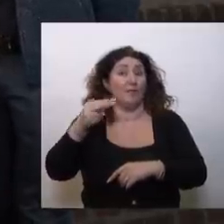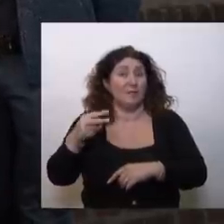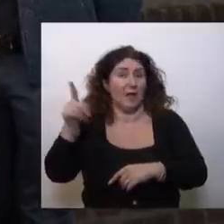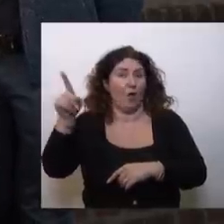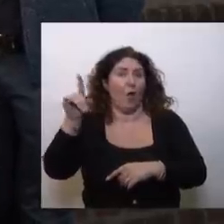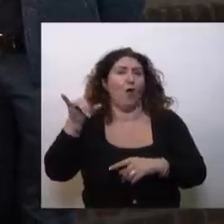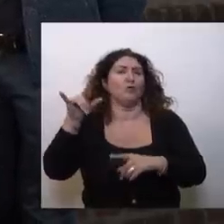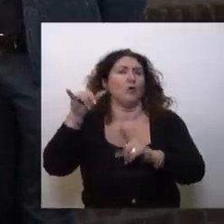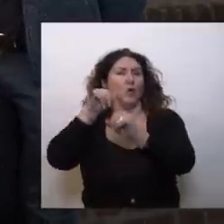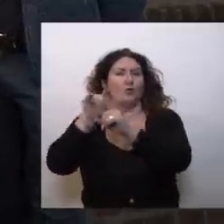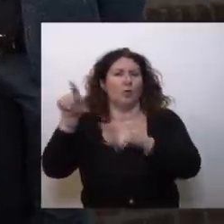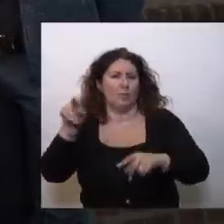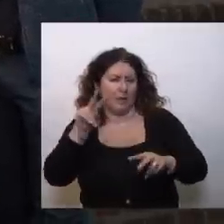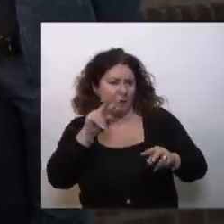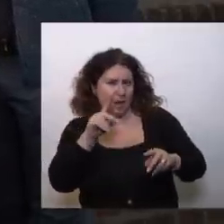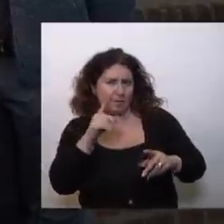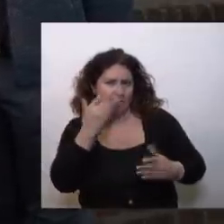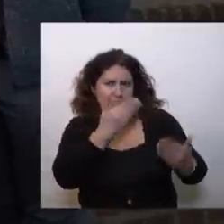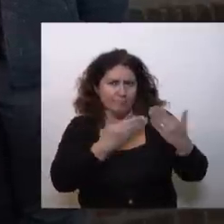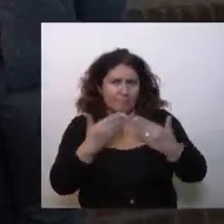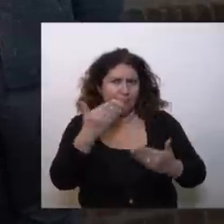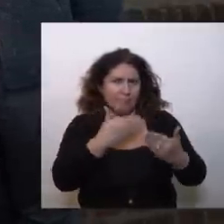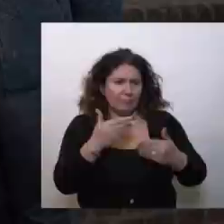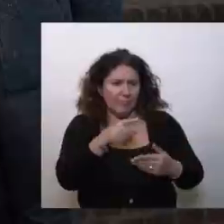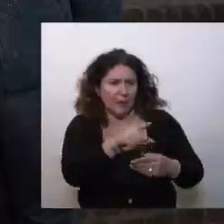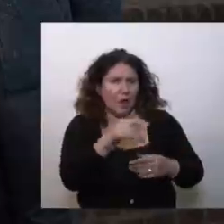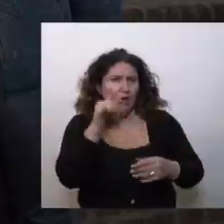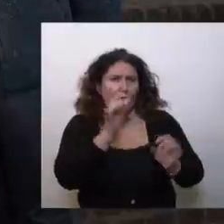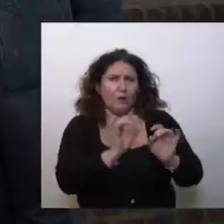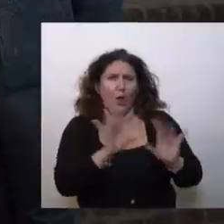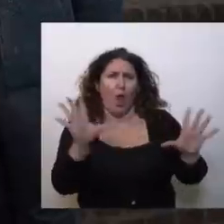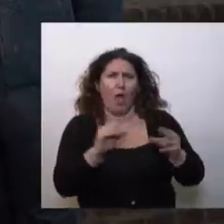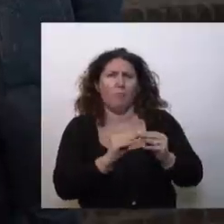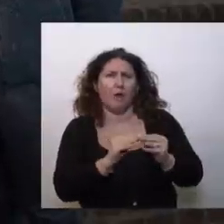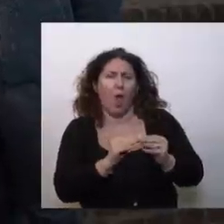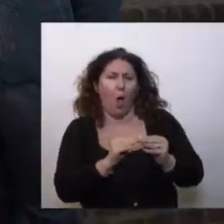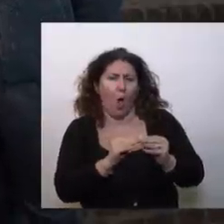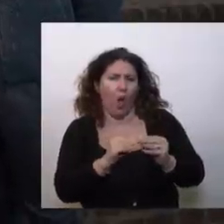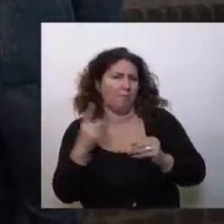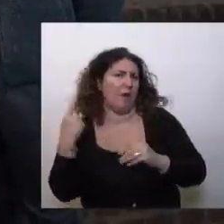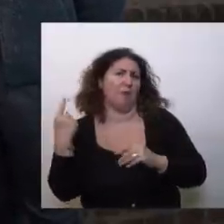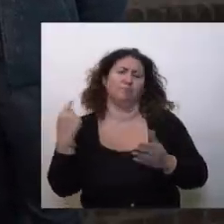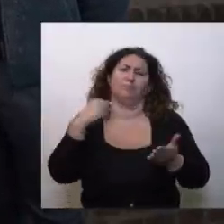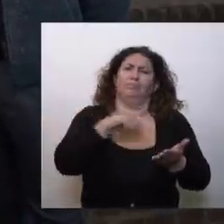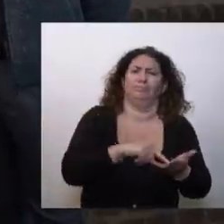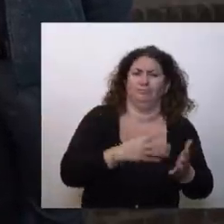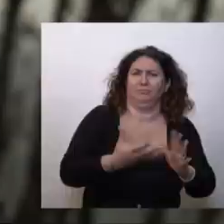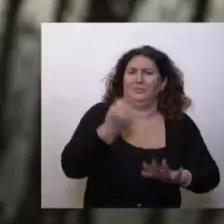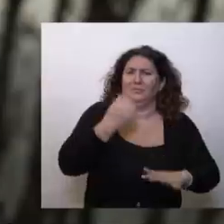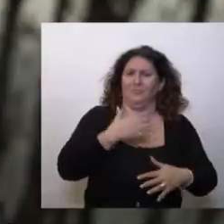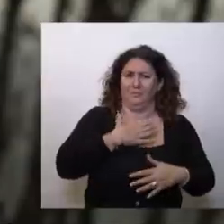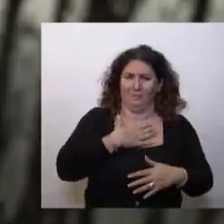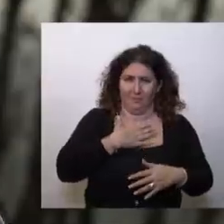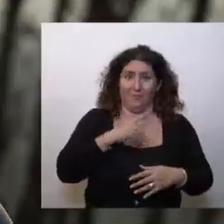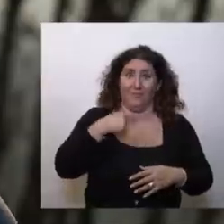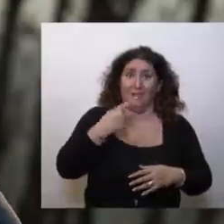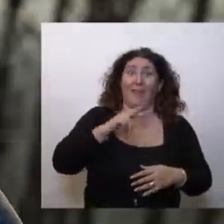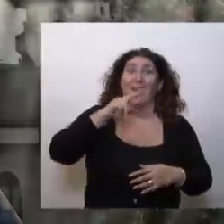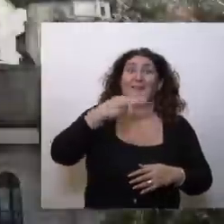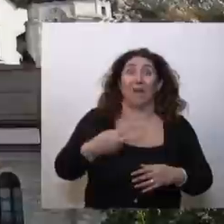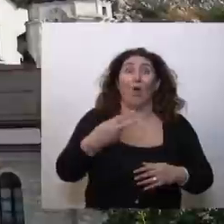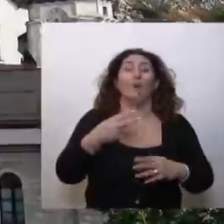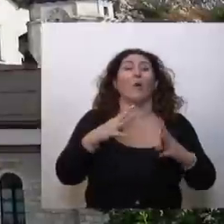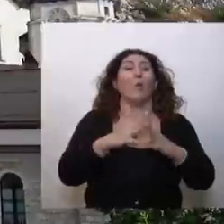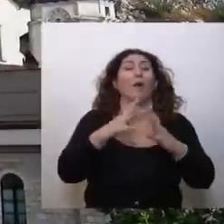la strategia per la liberazione di Torino. E poi andrà ancora via durante la Seconda Guerra Mondiale, nel santuario